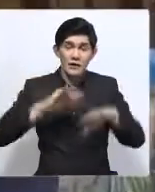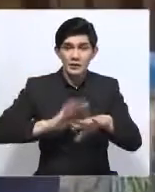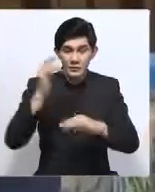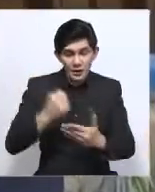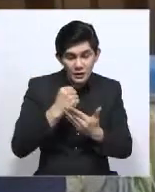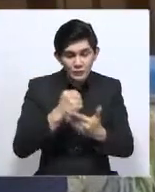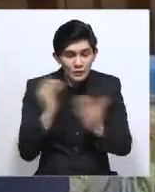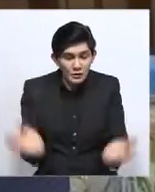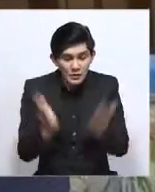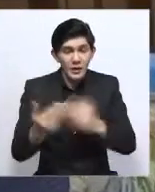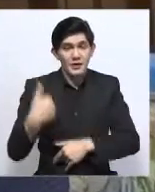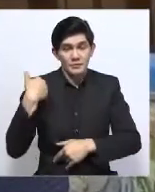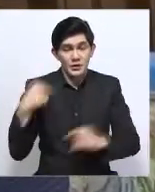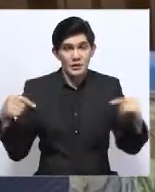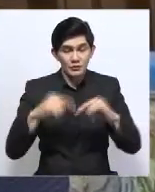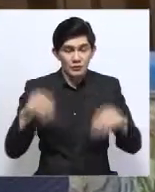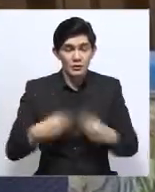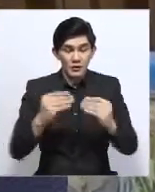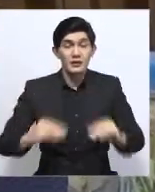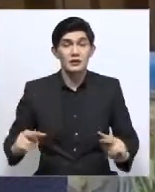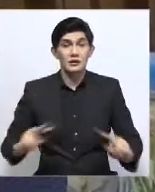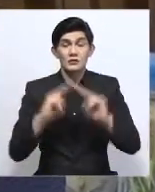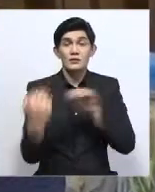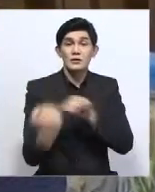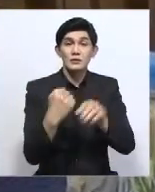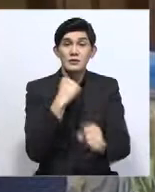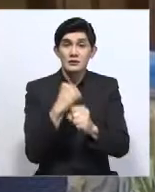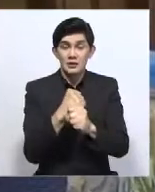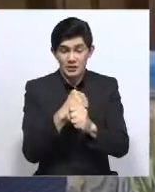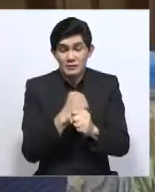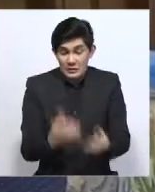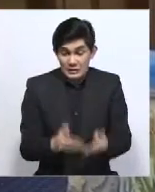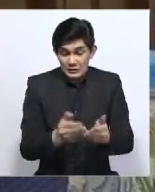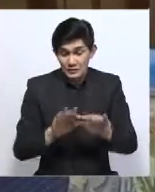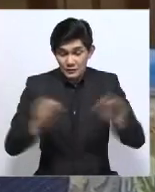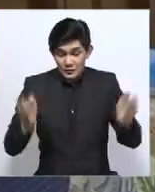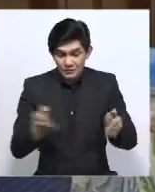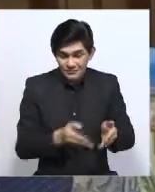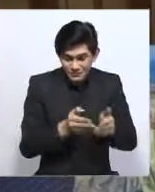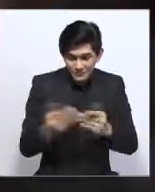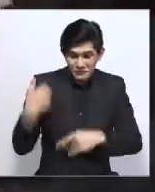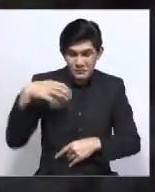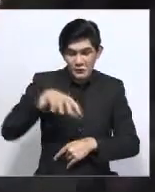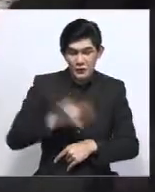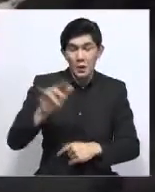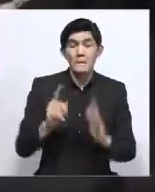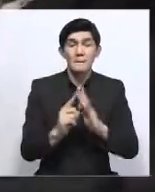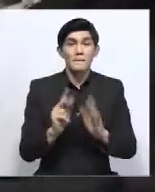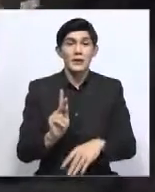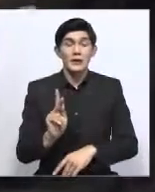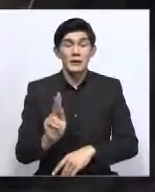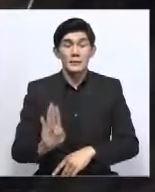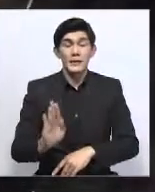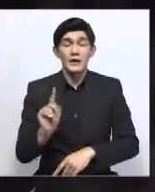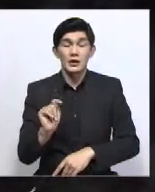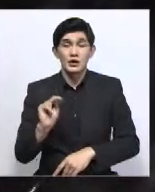ภาคใต้การเร่งรัดให้กระทรวงคมนาคมดำเนินการท่าเทียบเรือปัตตานีและท่าอากาศยานเบตงให้แล้วเสร็จตามกำหนดรว